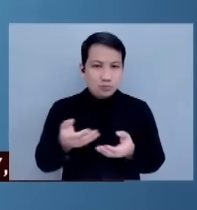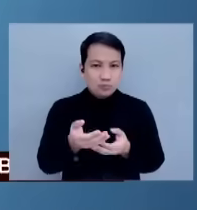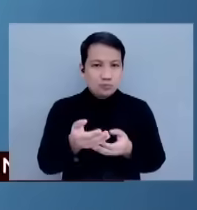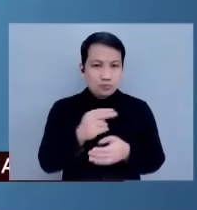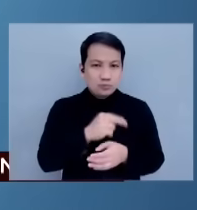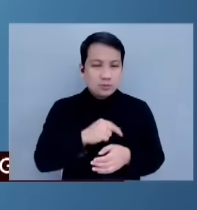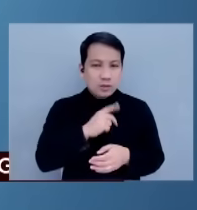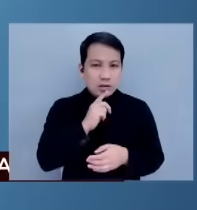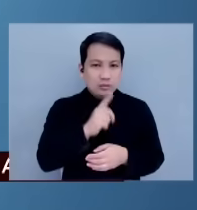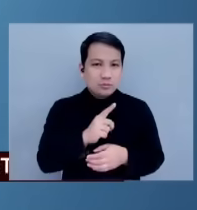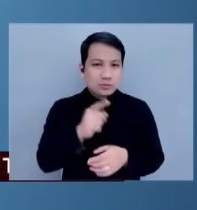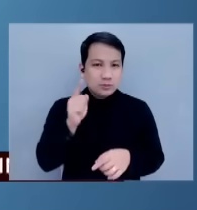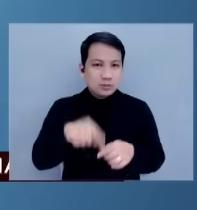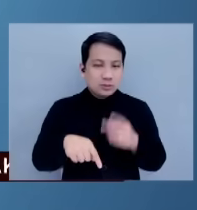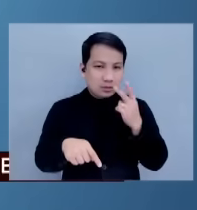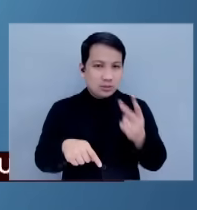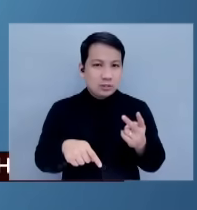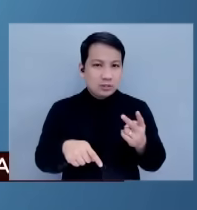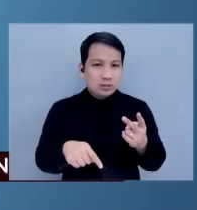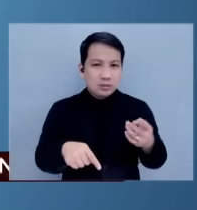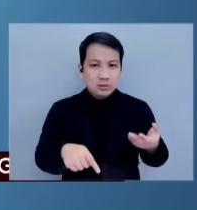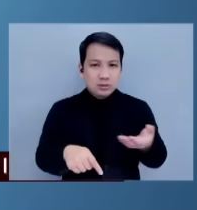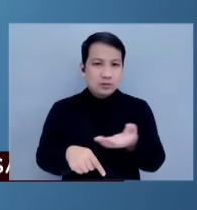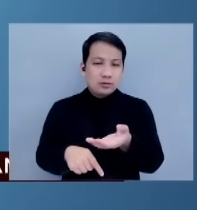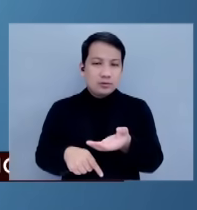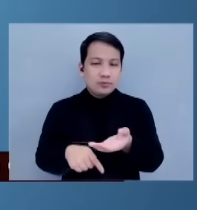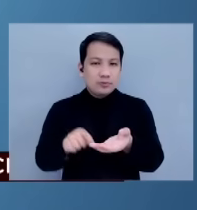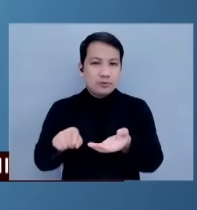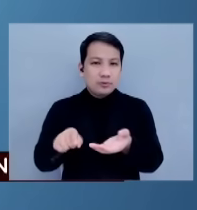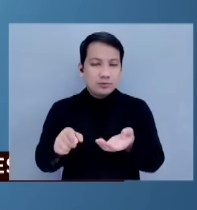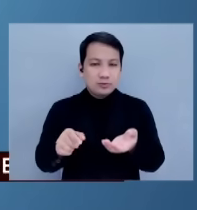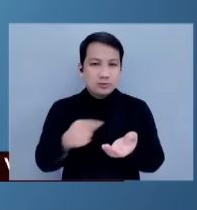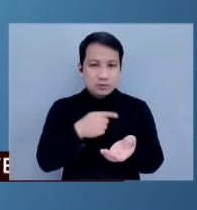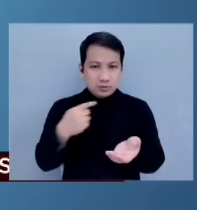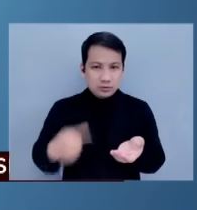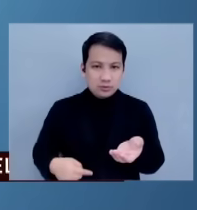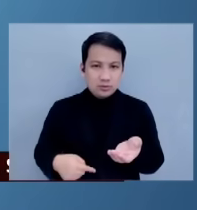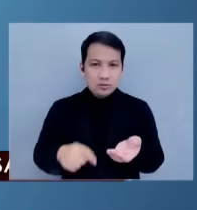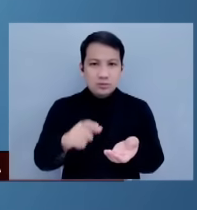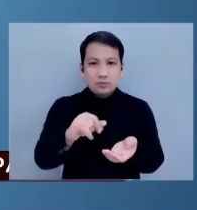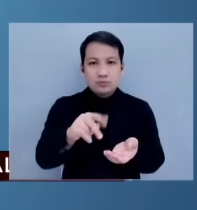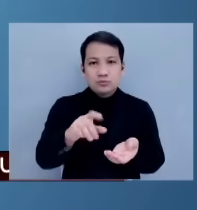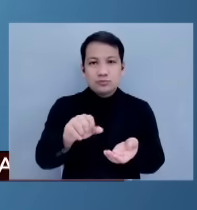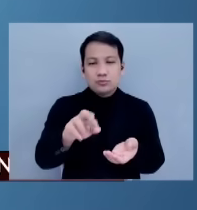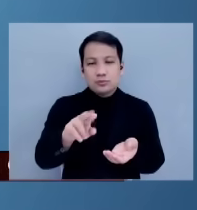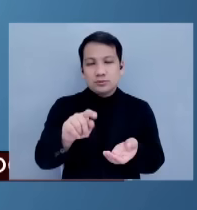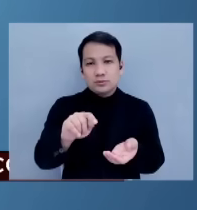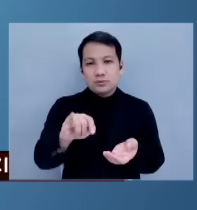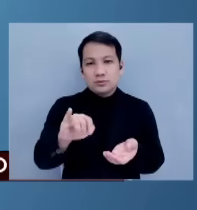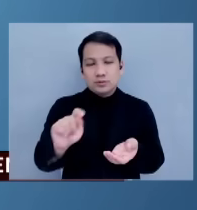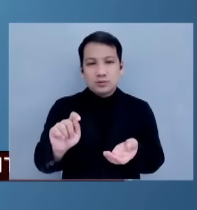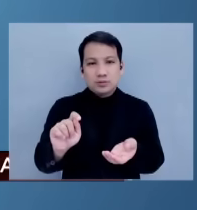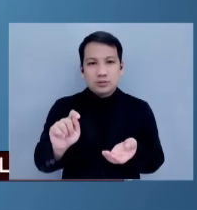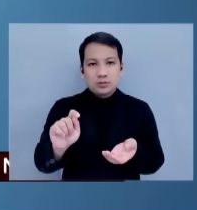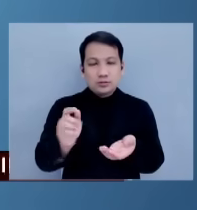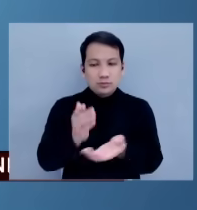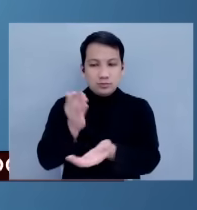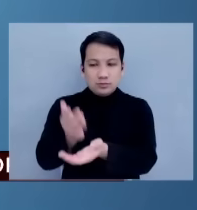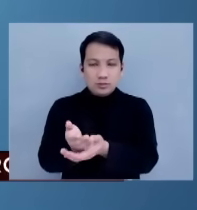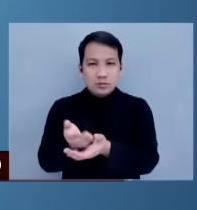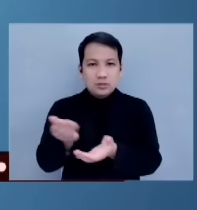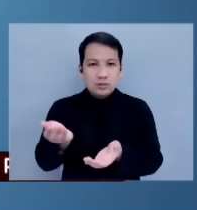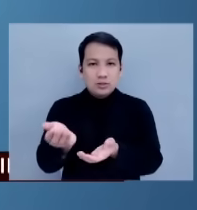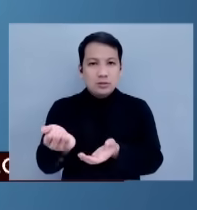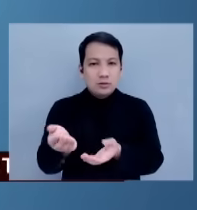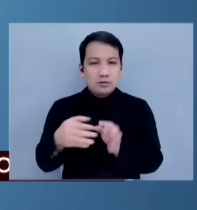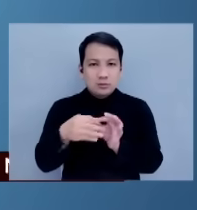Huli raw na mataan na dumaan ang Chinese vessel sa Cebu Strait. Na-contact na rin ng PCG ang pantalang daraungan ng barko.